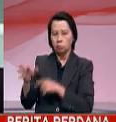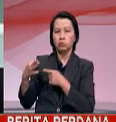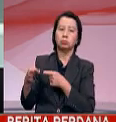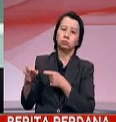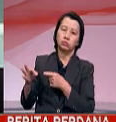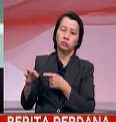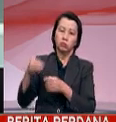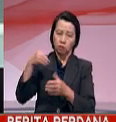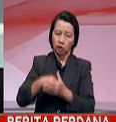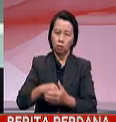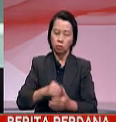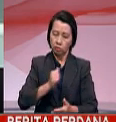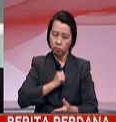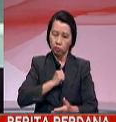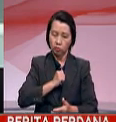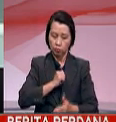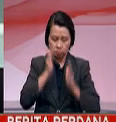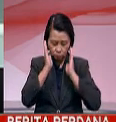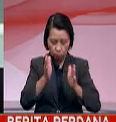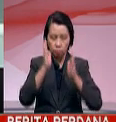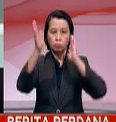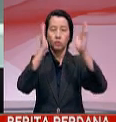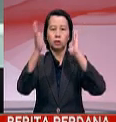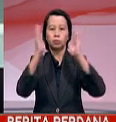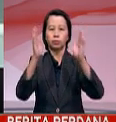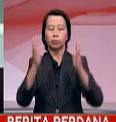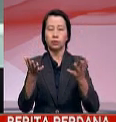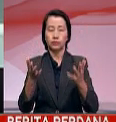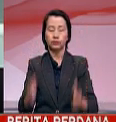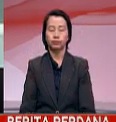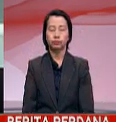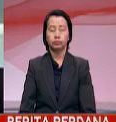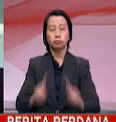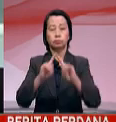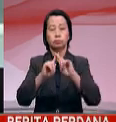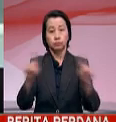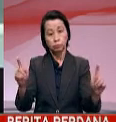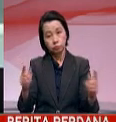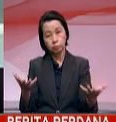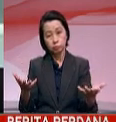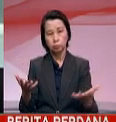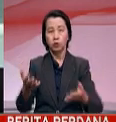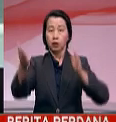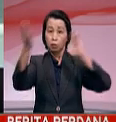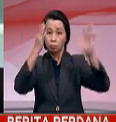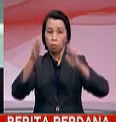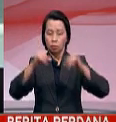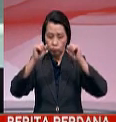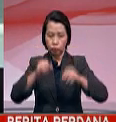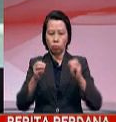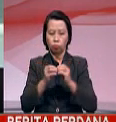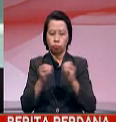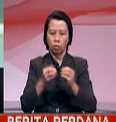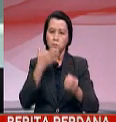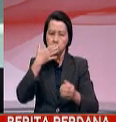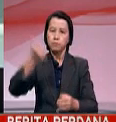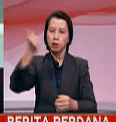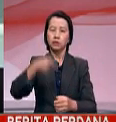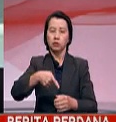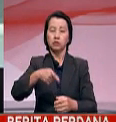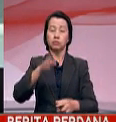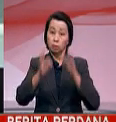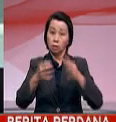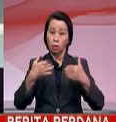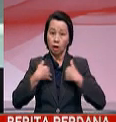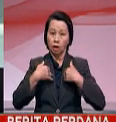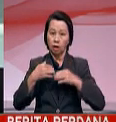coronavirus in our respective nations. However, Malaysia can do more if we